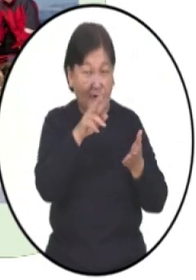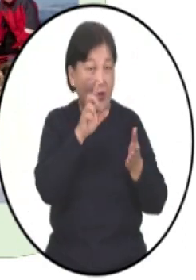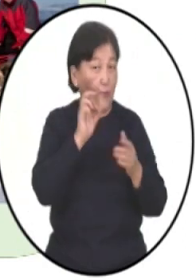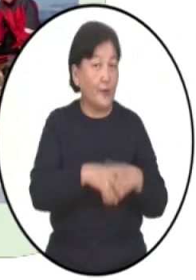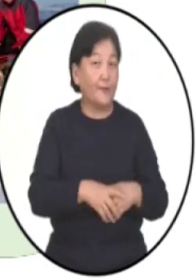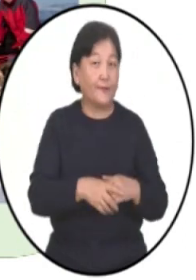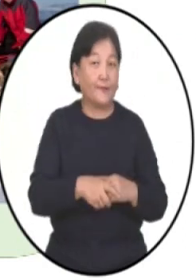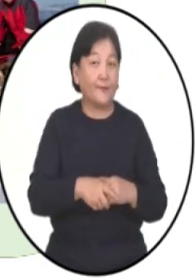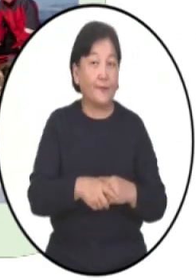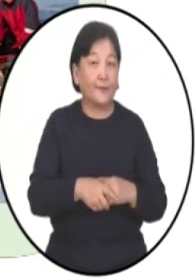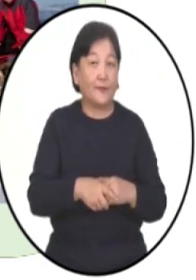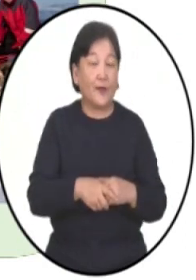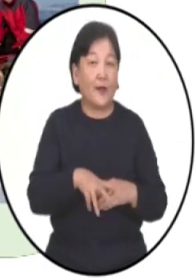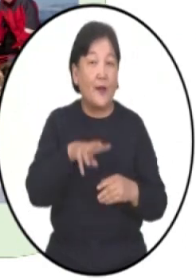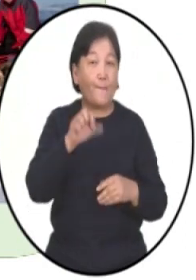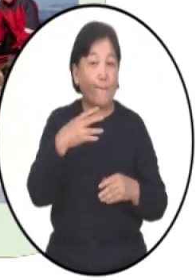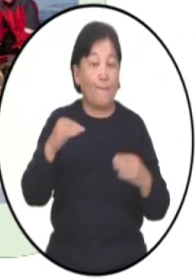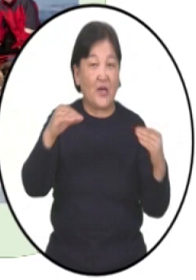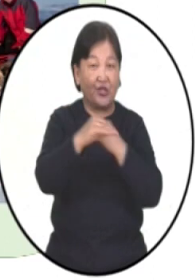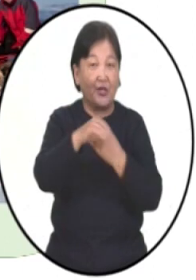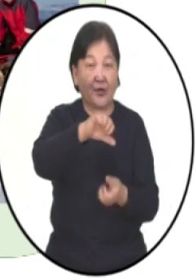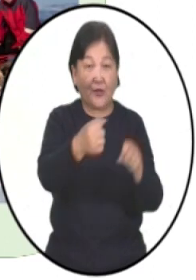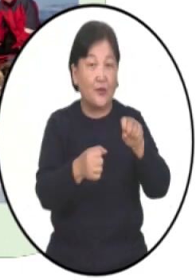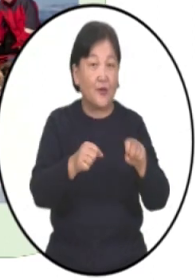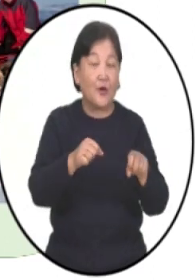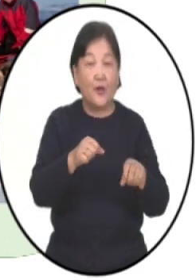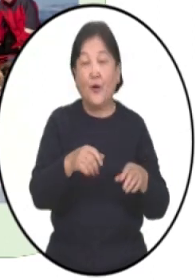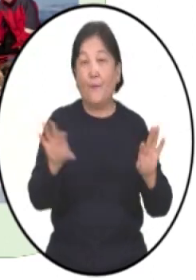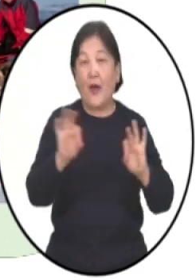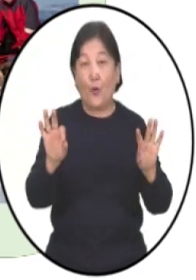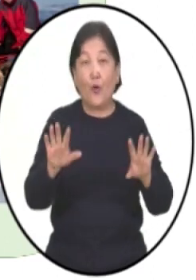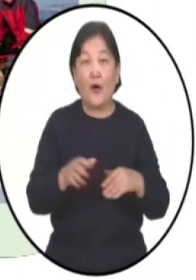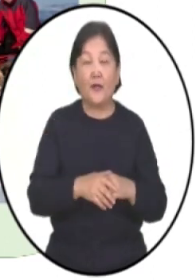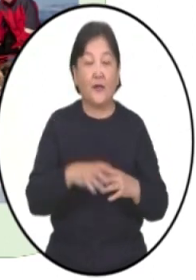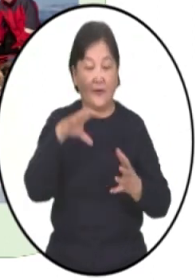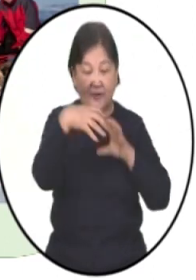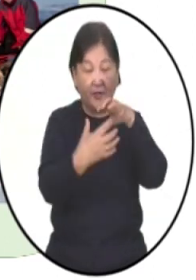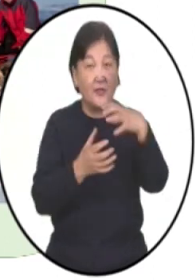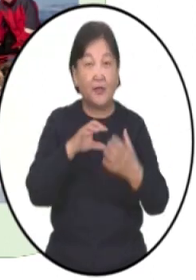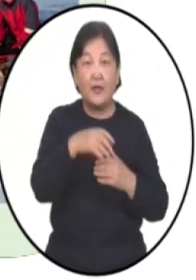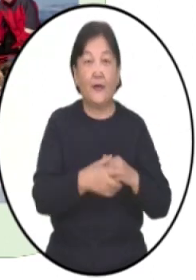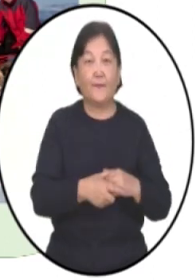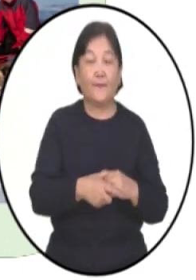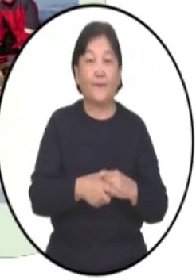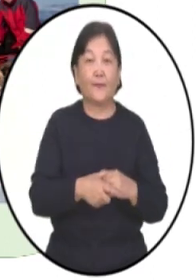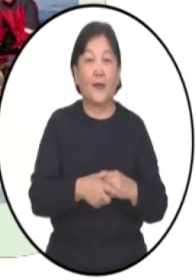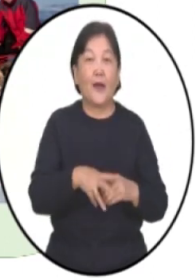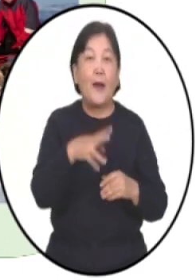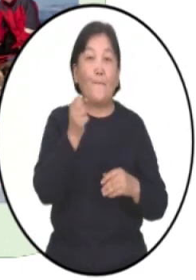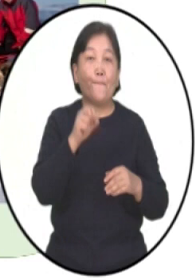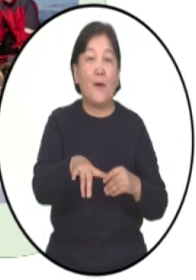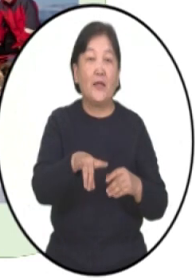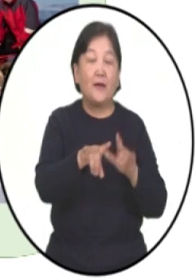нь болохоор машин тэрэг техник хөгжөөгүй байхад дэлхийн нийтээрээ мал